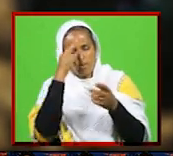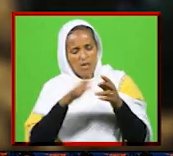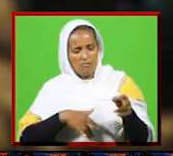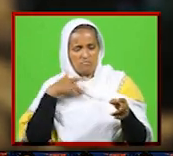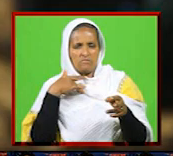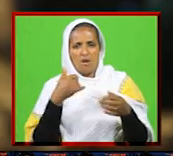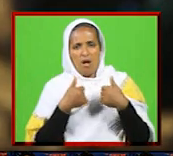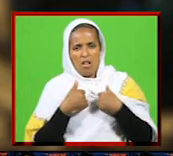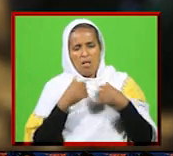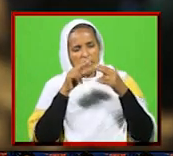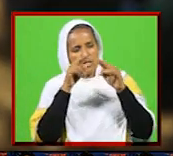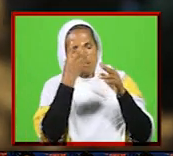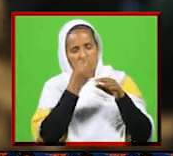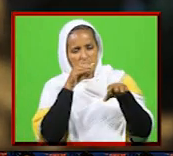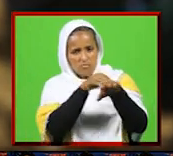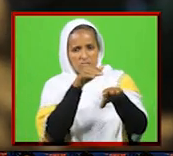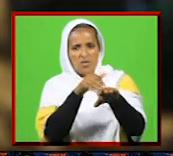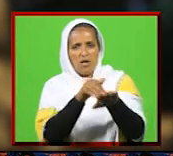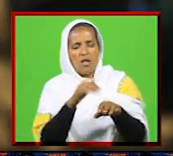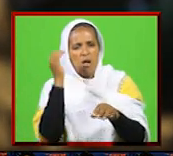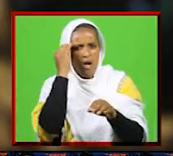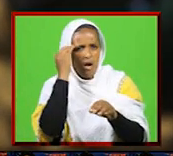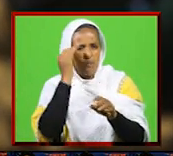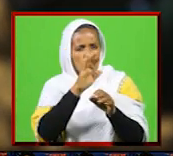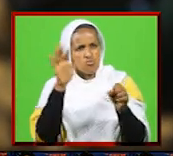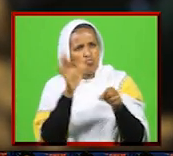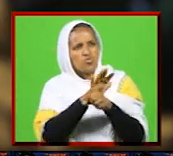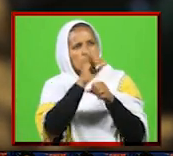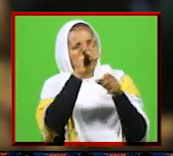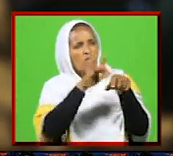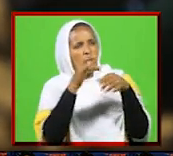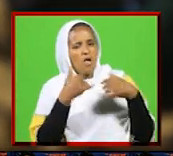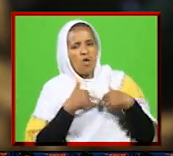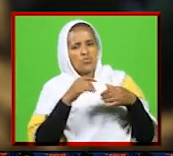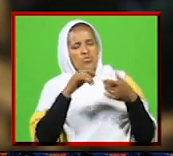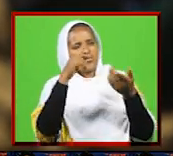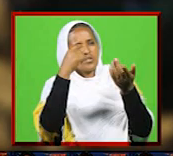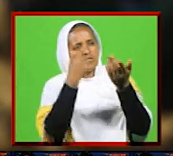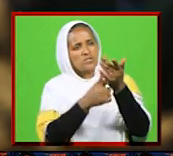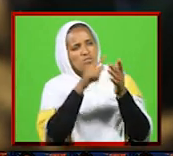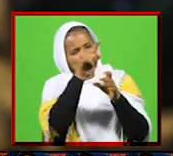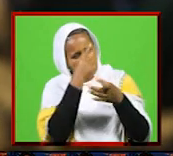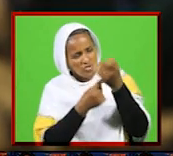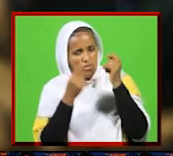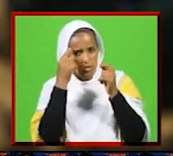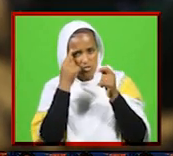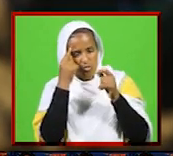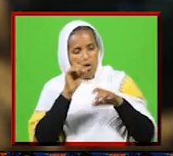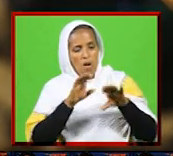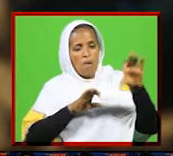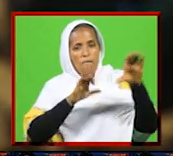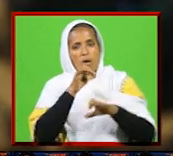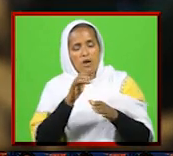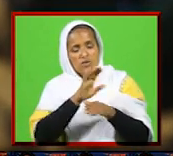ካልሄድኩኝ እንቅልፍ አልተኛም። በጣም ይቆረቁረኛል፣ በጣም ይቀሰቅሰኛል። አይምሮዬ በሙሉ እዚህ ላይ ያለው በቃ